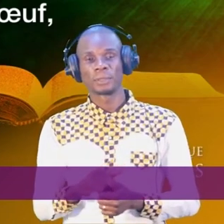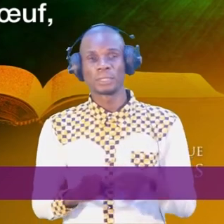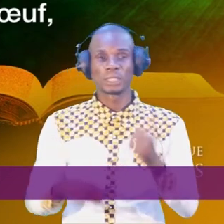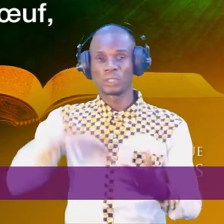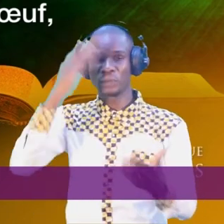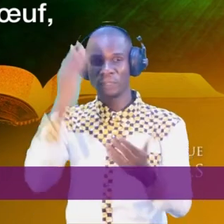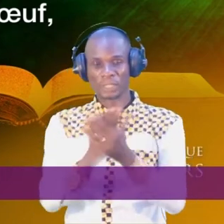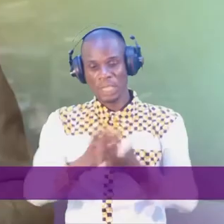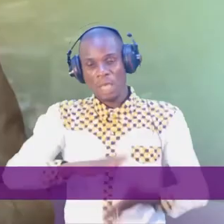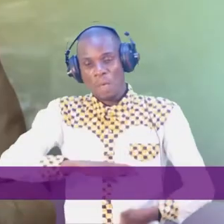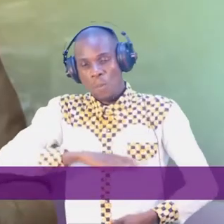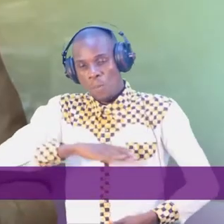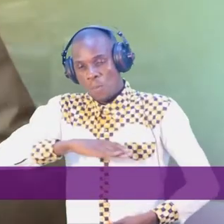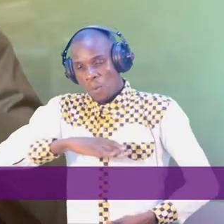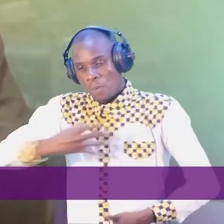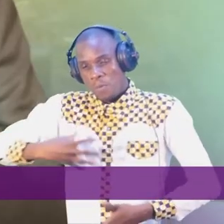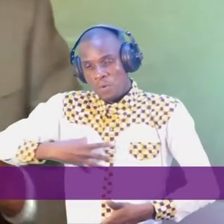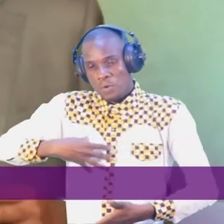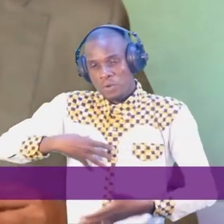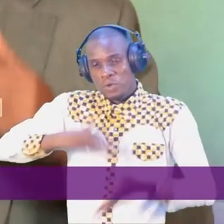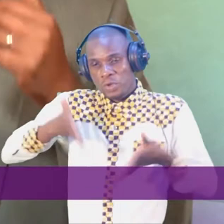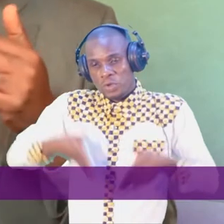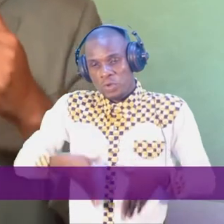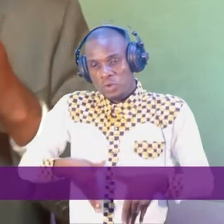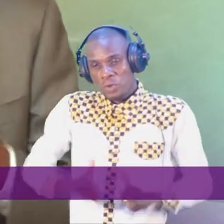chochote alicho nacho jirani yako.